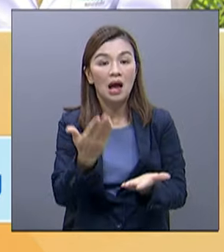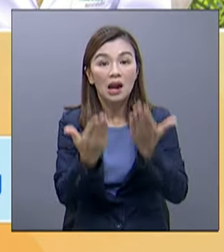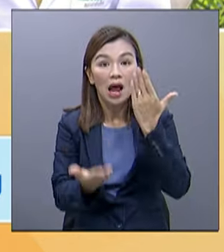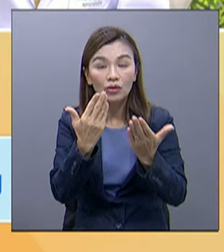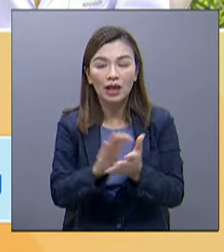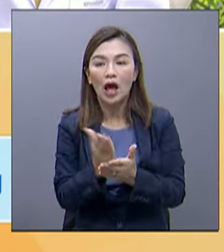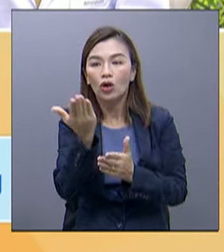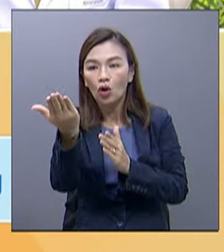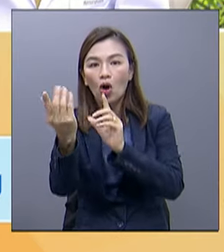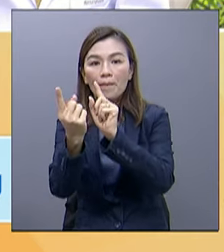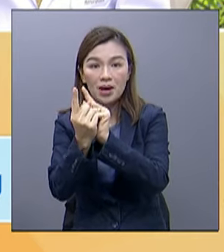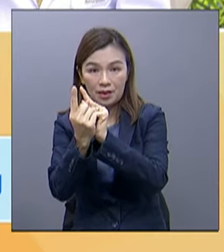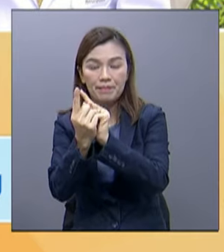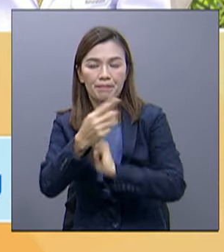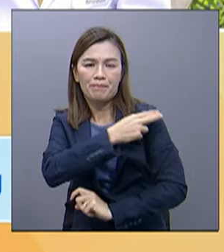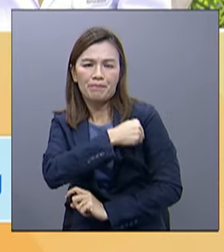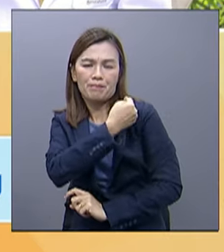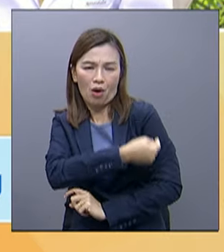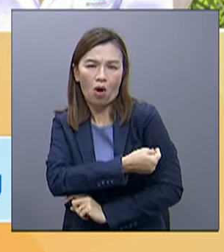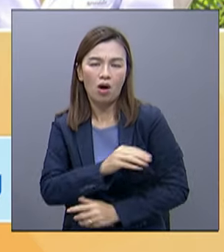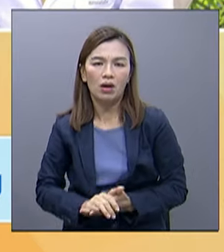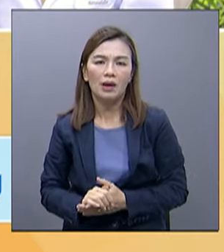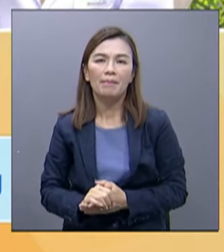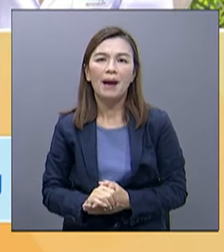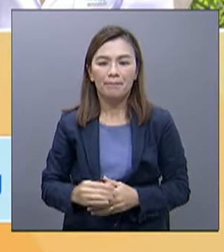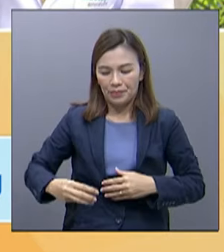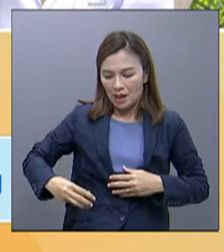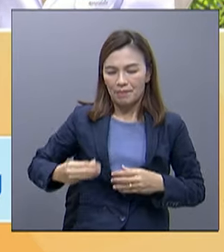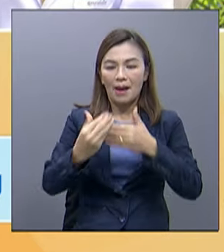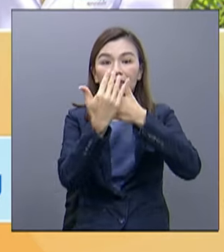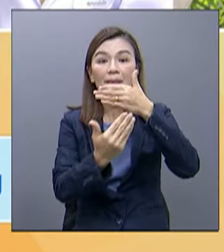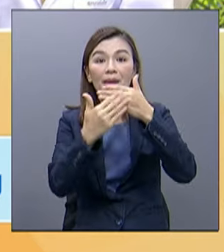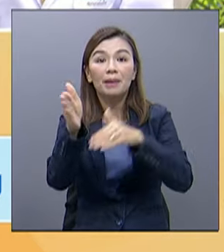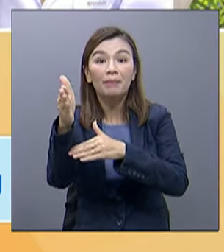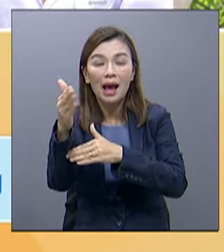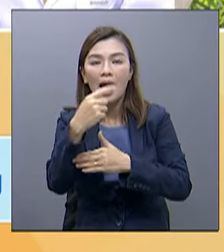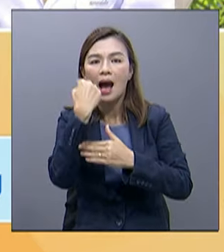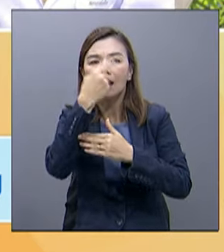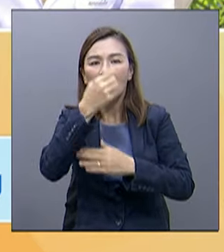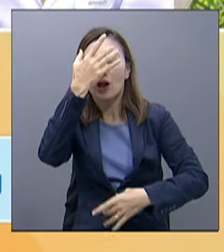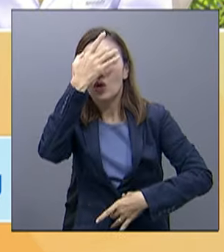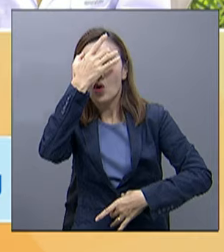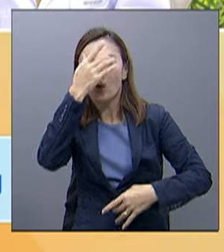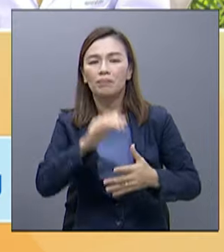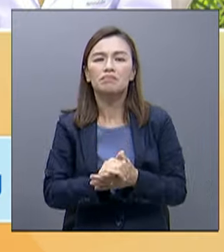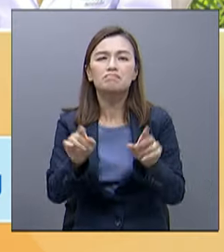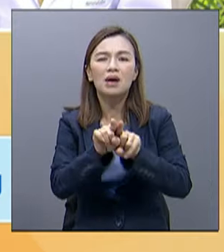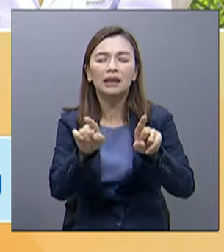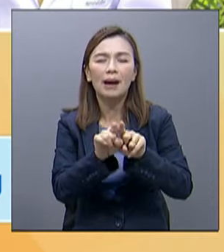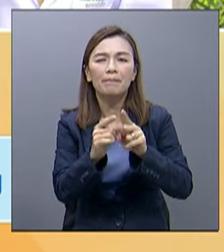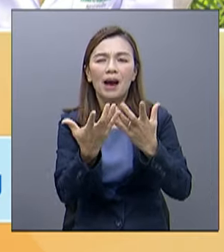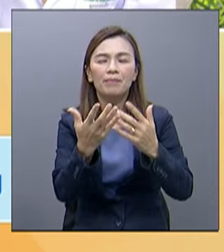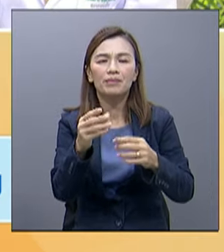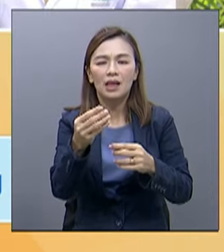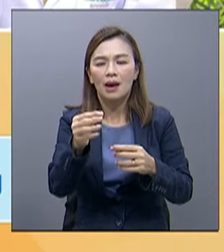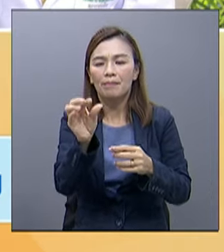อย่างเช่นน้ำมันปลาฟิช Oilเนี่ยครับนะครับเราก็จะให้ในคนไข้ลงหัวใจนะครับผมหหัวใจบางครั้งถ้าคนไข้กินยาลดไขมันไม่ได้